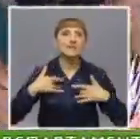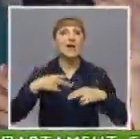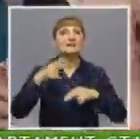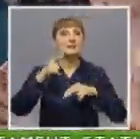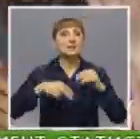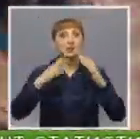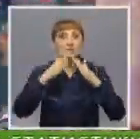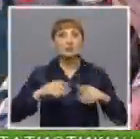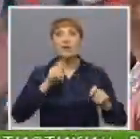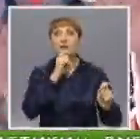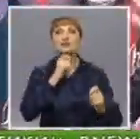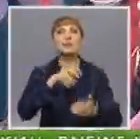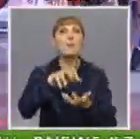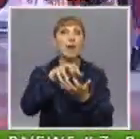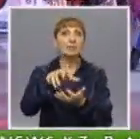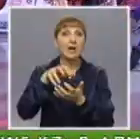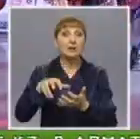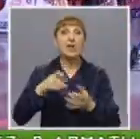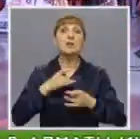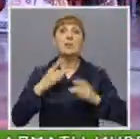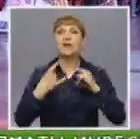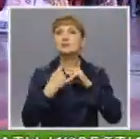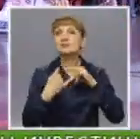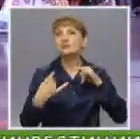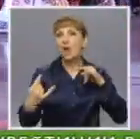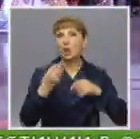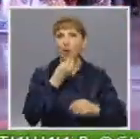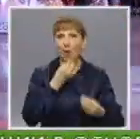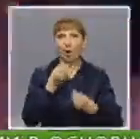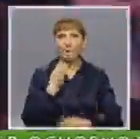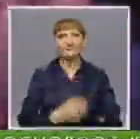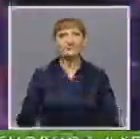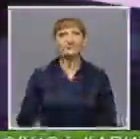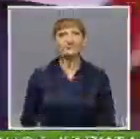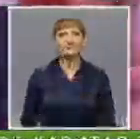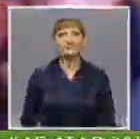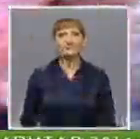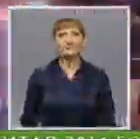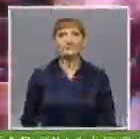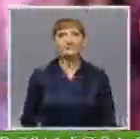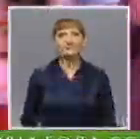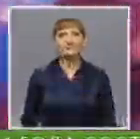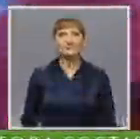завершилась елка вручением подарков и праздничным столом. Ажар Оразбай, Аршин Кемельжан, телеканал Алматы.